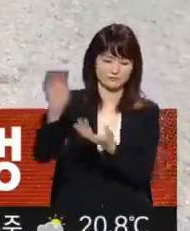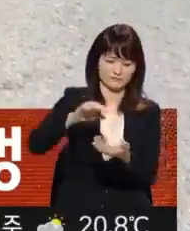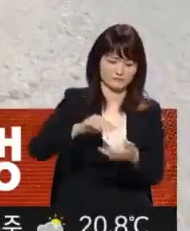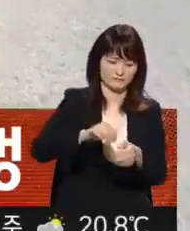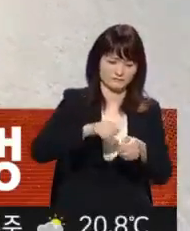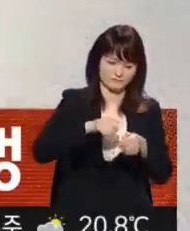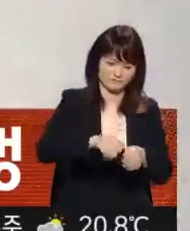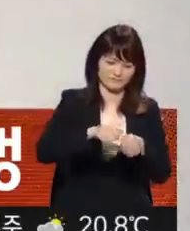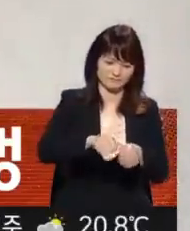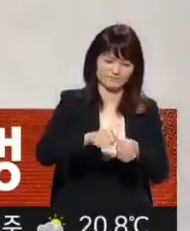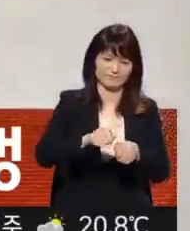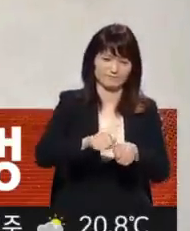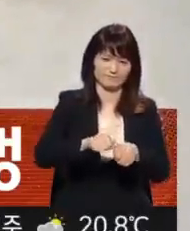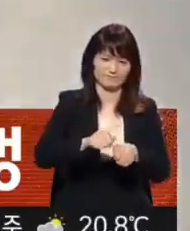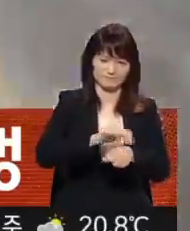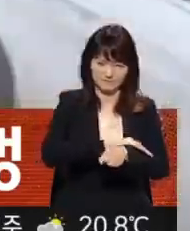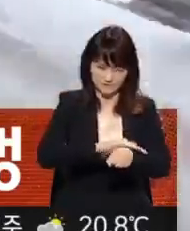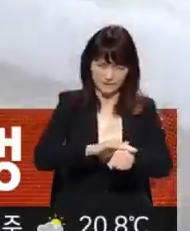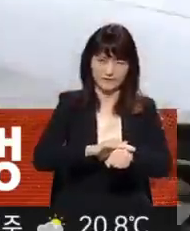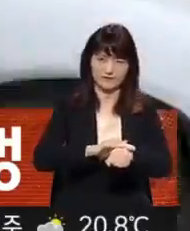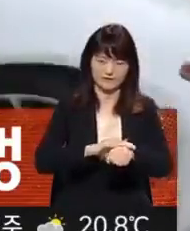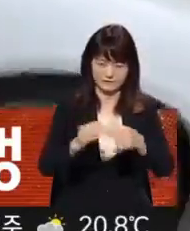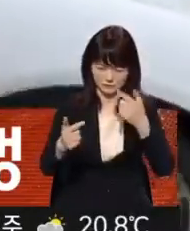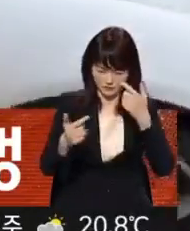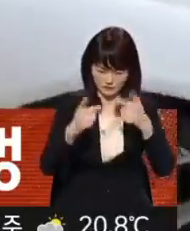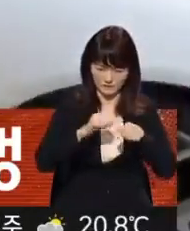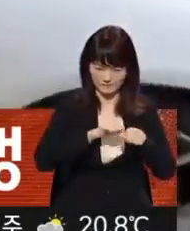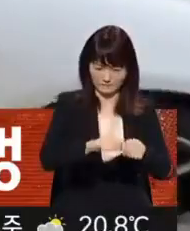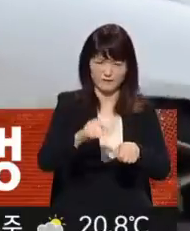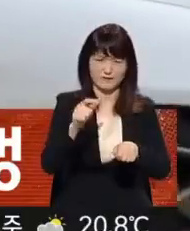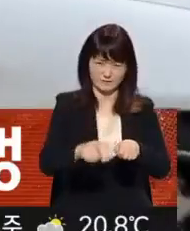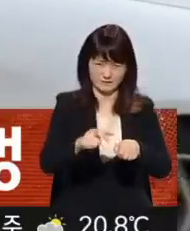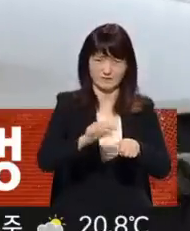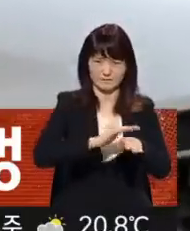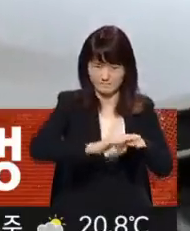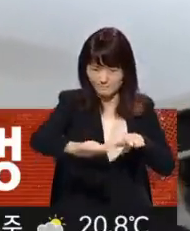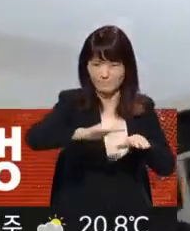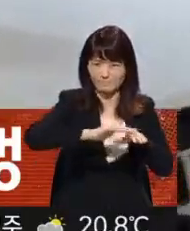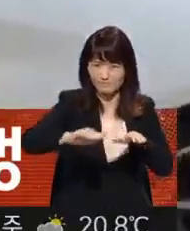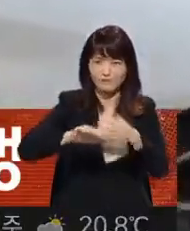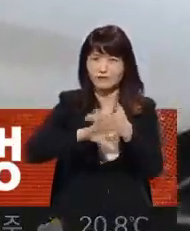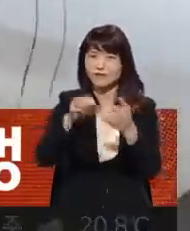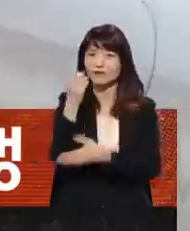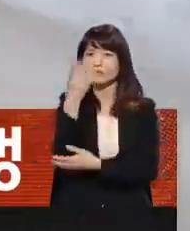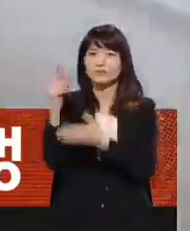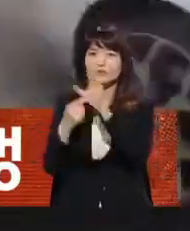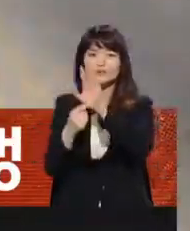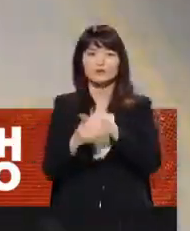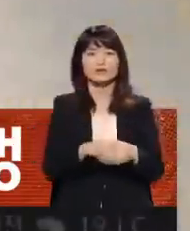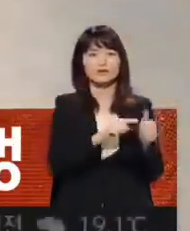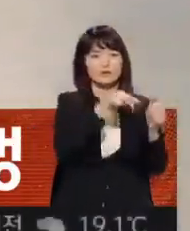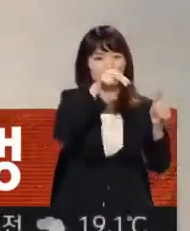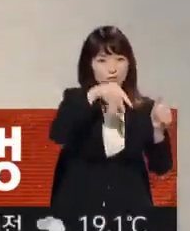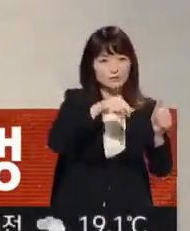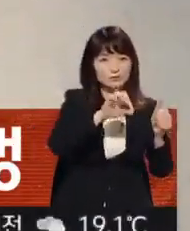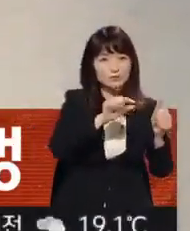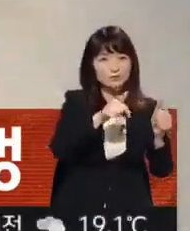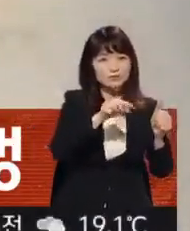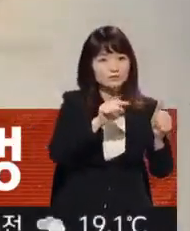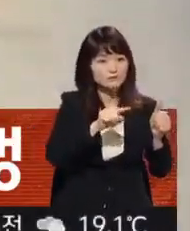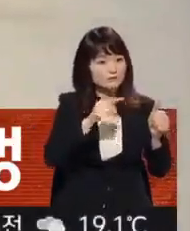열심히 메웠습니다. 정말 제대로 삽질을 한 거예요. 아, 자, 이 해외 매체들이 예. 슈워제네거에게 이런 상황에